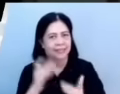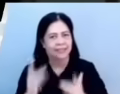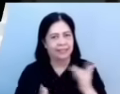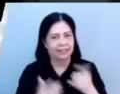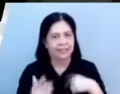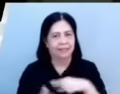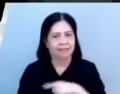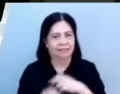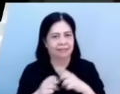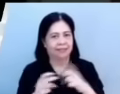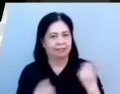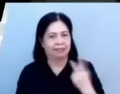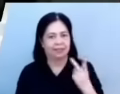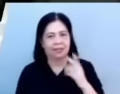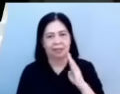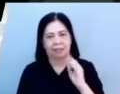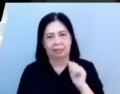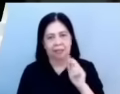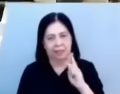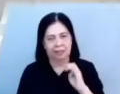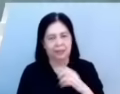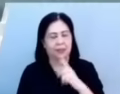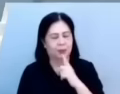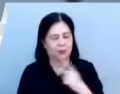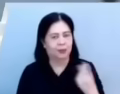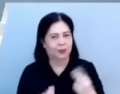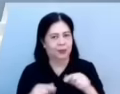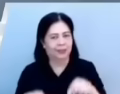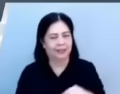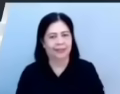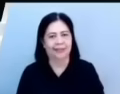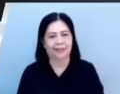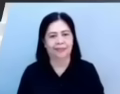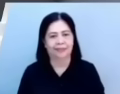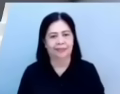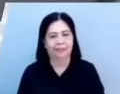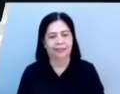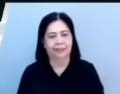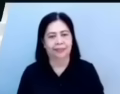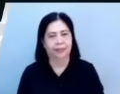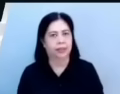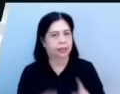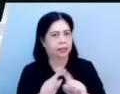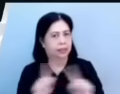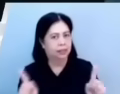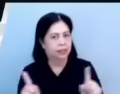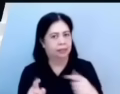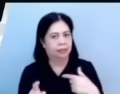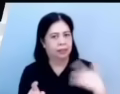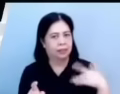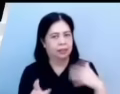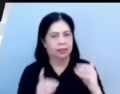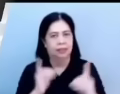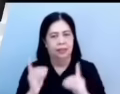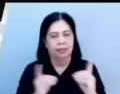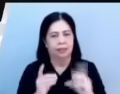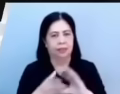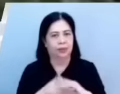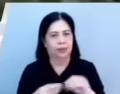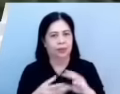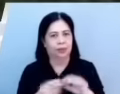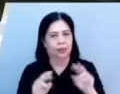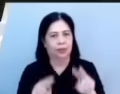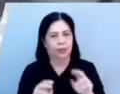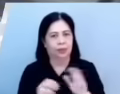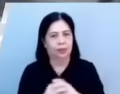ni na Barbie na gawin namin talaga ito. Iba naman na atake ng drama at story ang maabangan sa